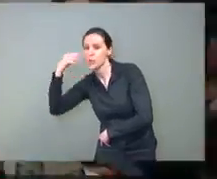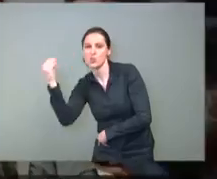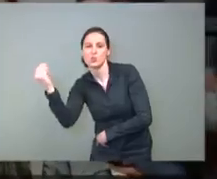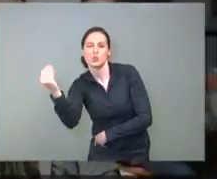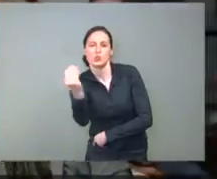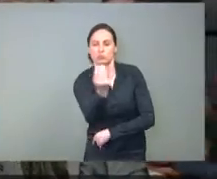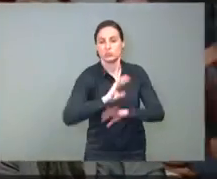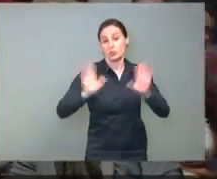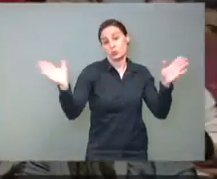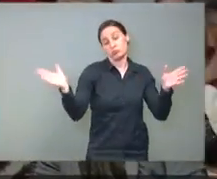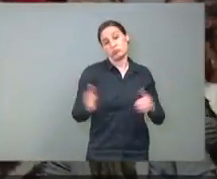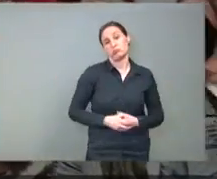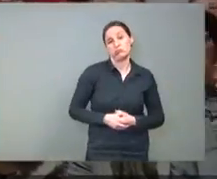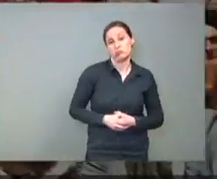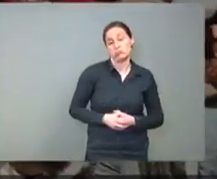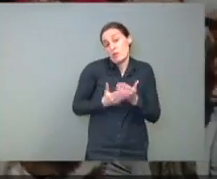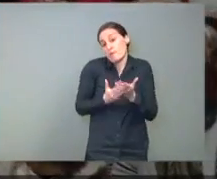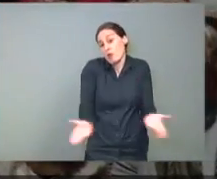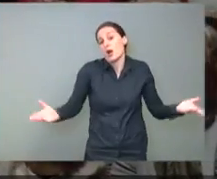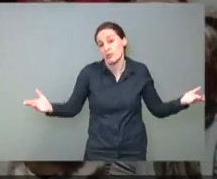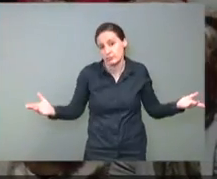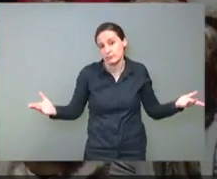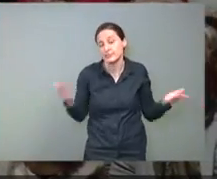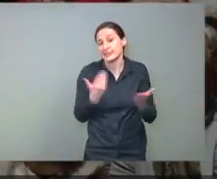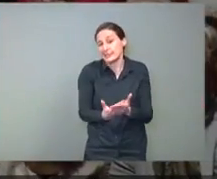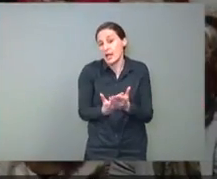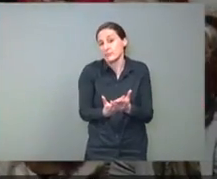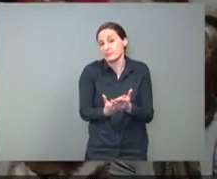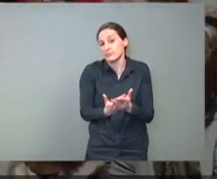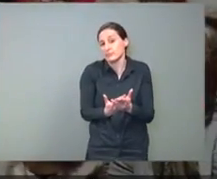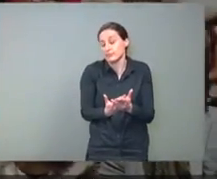Voilà la double difficulté que nous affrontons.